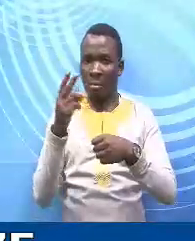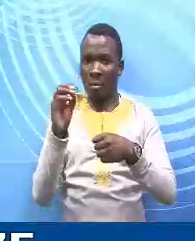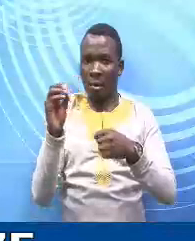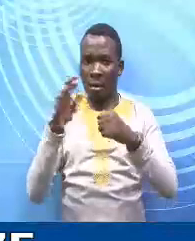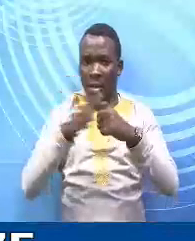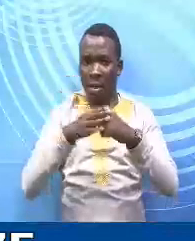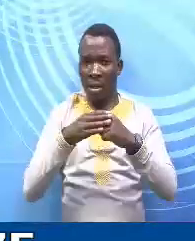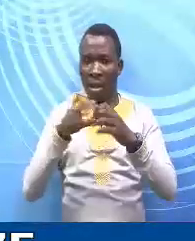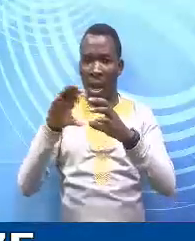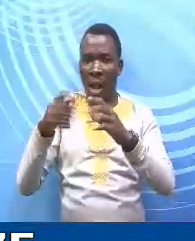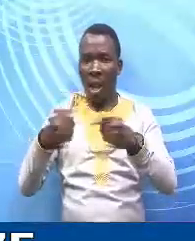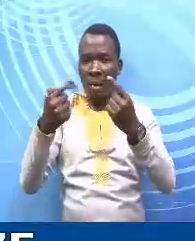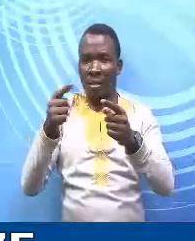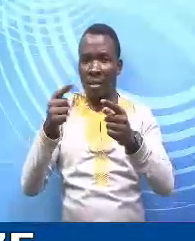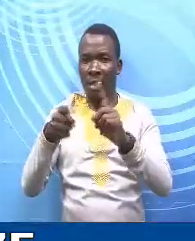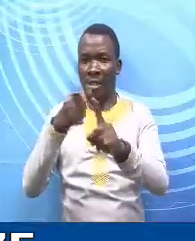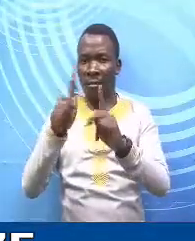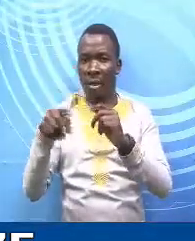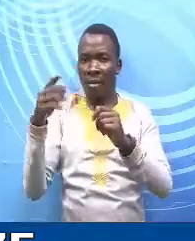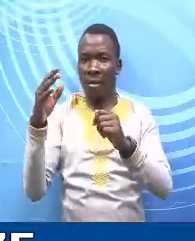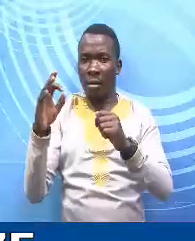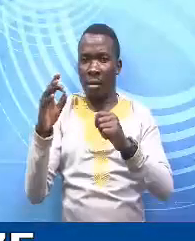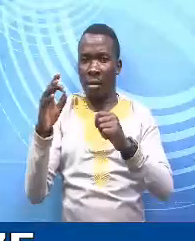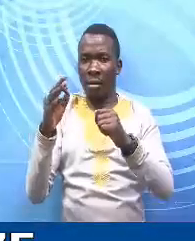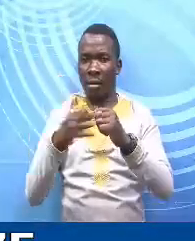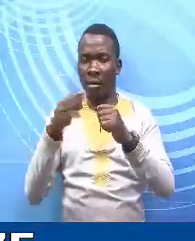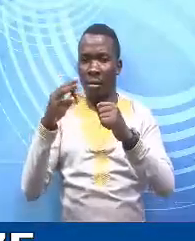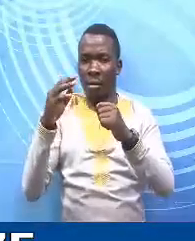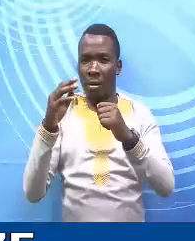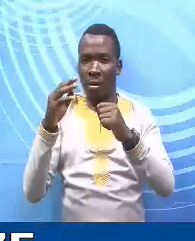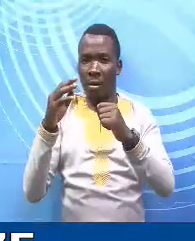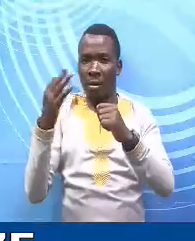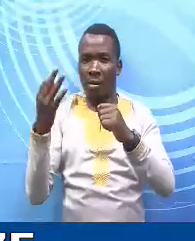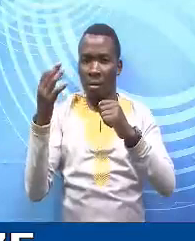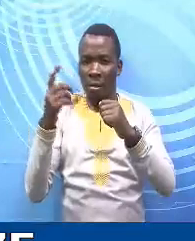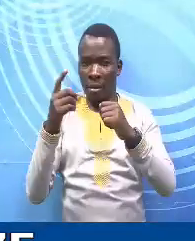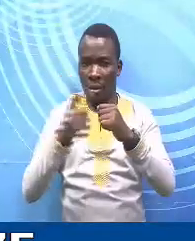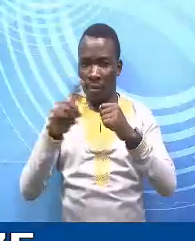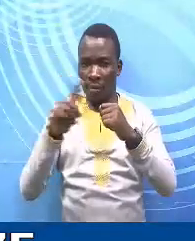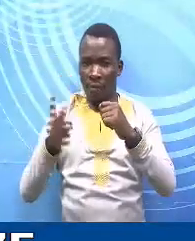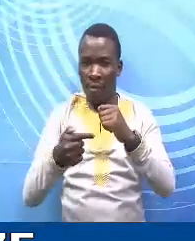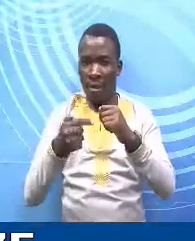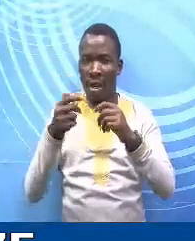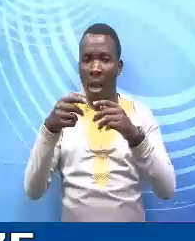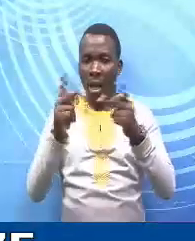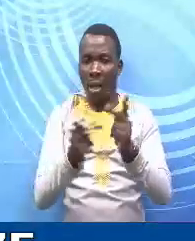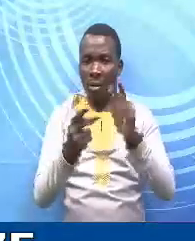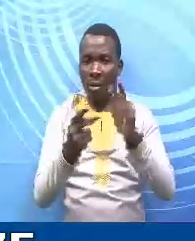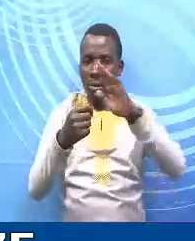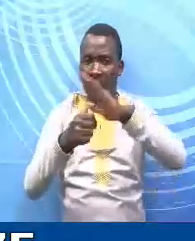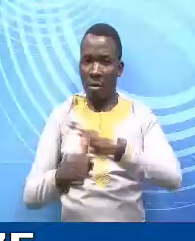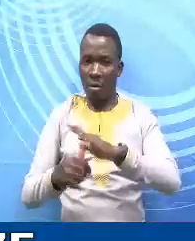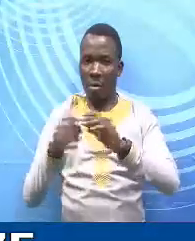y'abajihadisti yahitanye abantu 36 ndetse yanavana hafi miliyoni 2 mu ngo zabo mu karere aho ihoterwa ryakwirakwiye mu